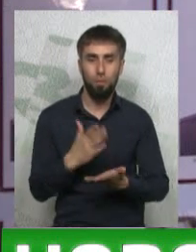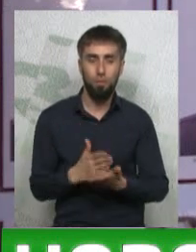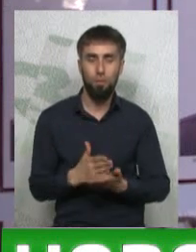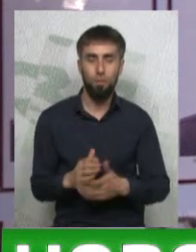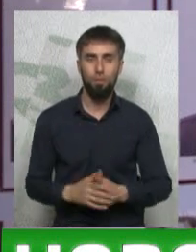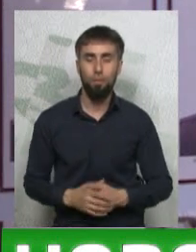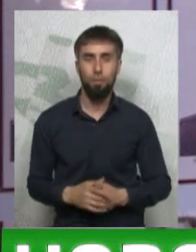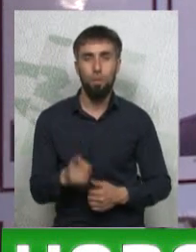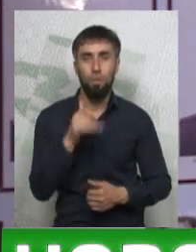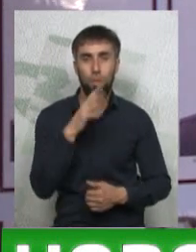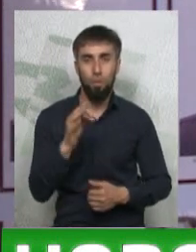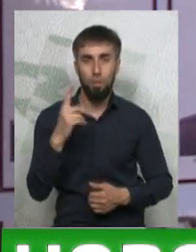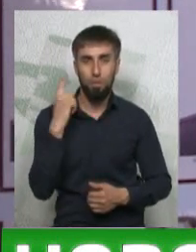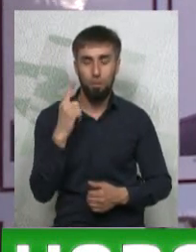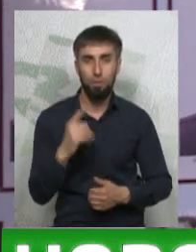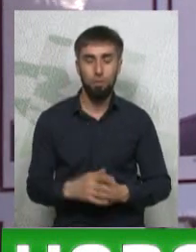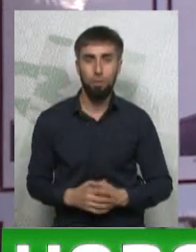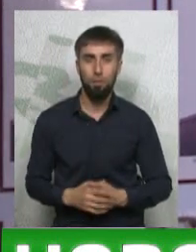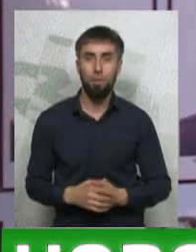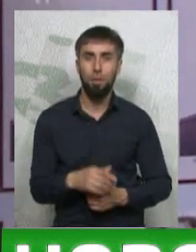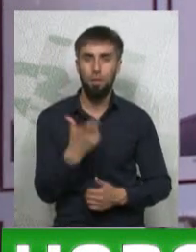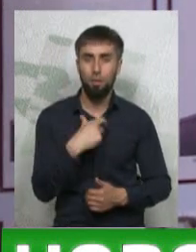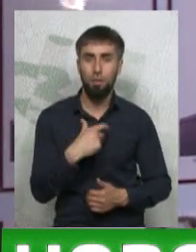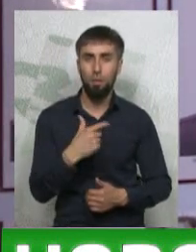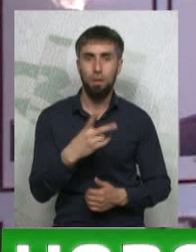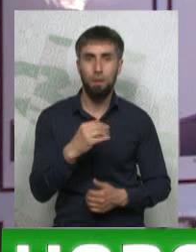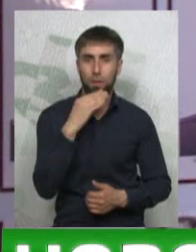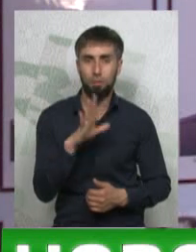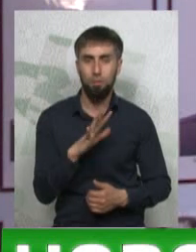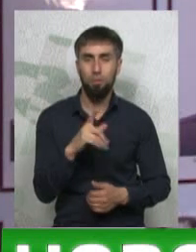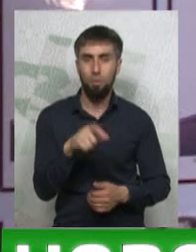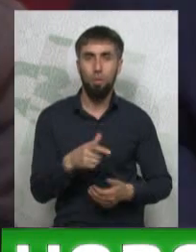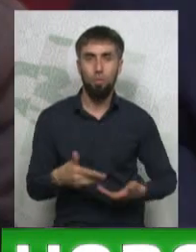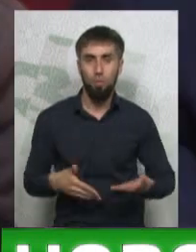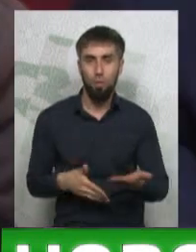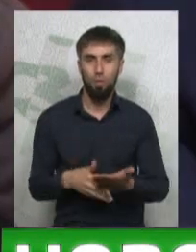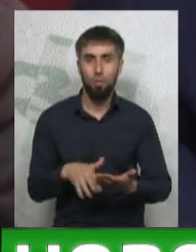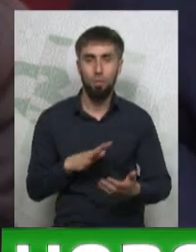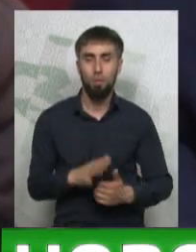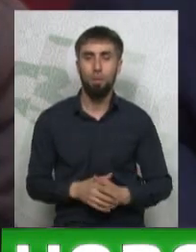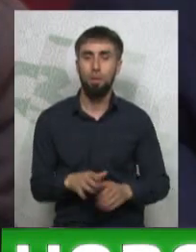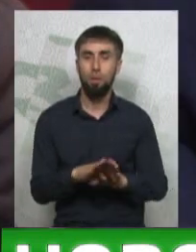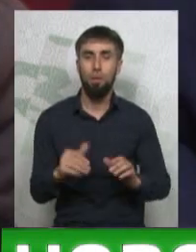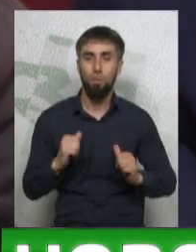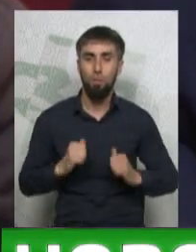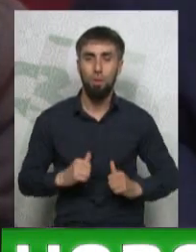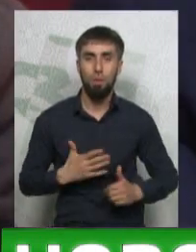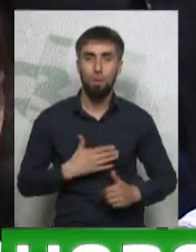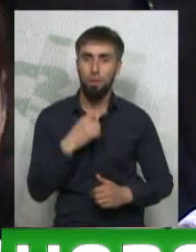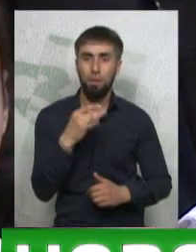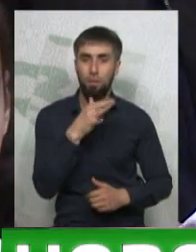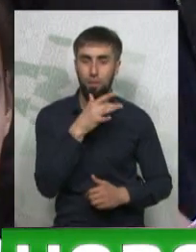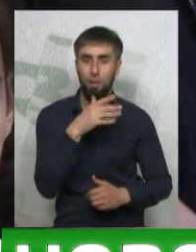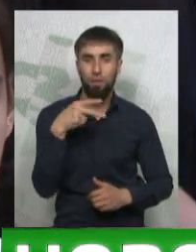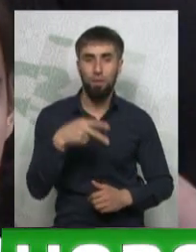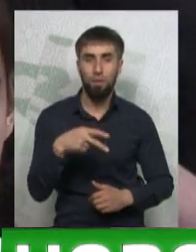мети дир, что халу ясар, ялч, шиди хусы дир, сикиш мес но осл диводиш. К сожалению, в такое спокойное для нашей республики время